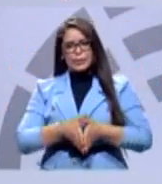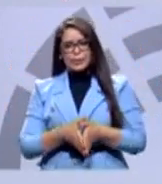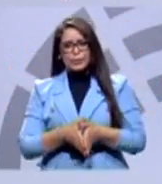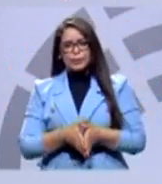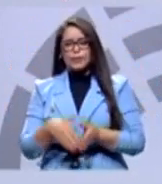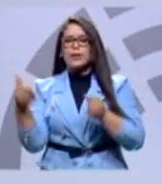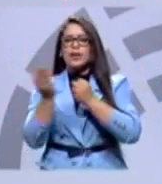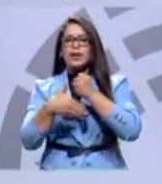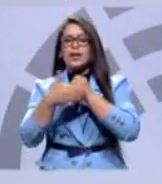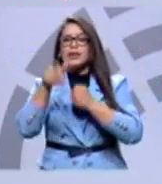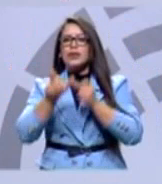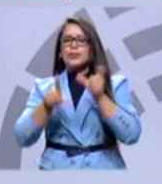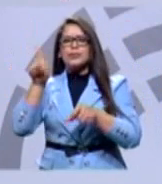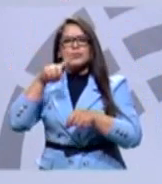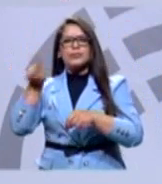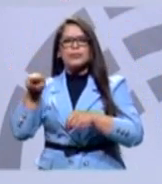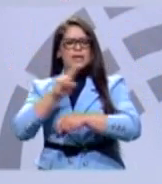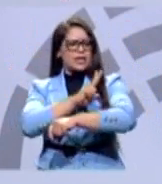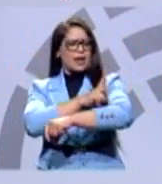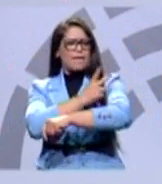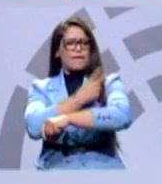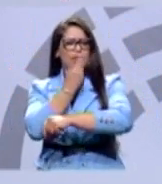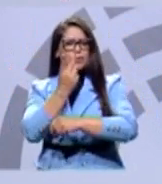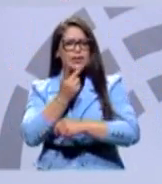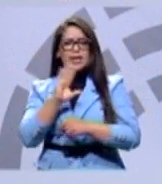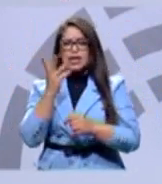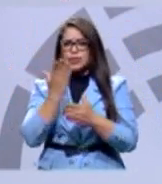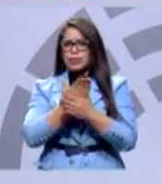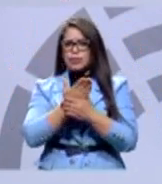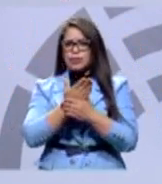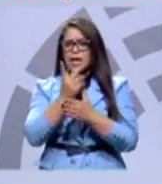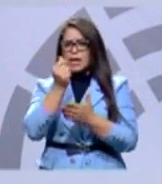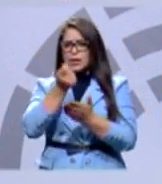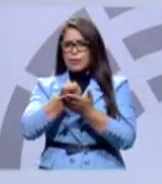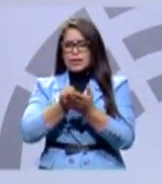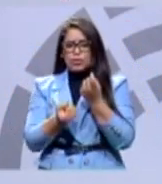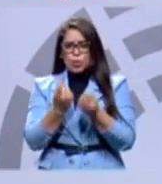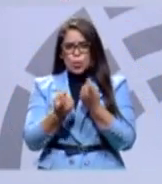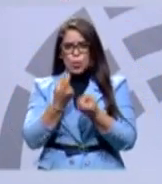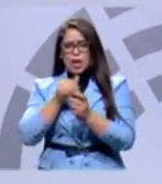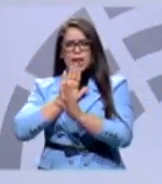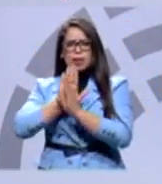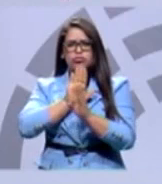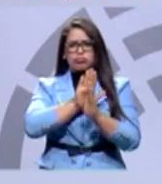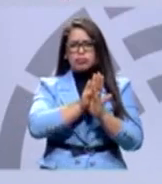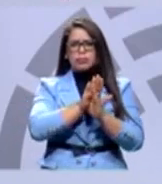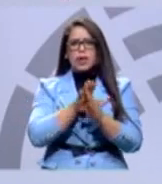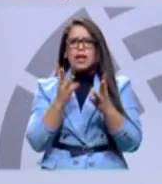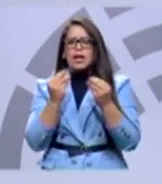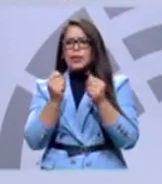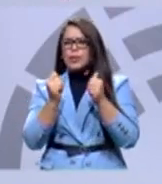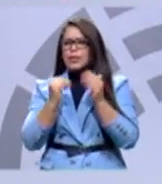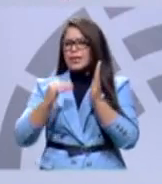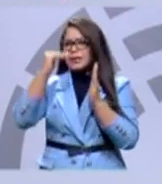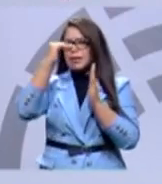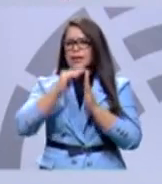الفلاح ما عادش يحب يربي الماشي على خاطر الالف المدعم غالي برشا وما هواش متوفر